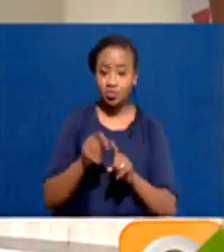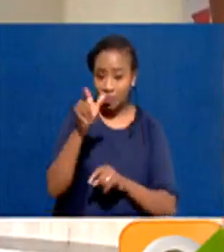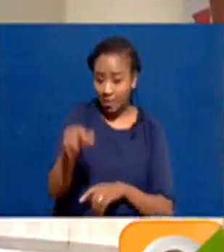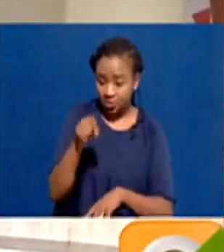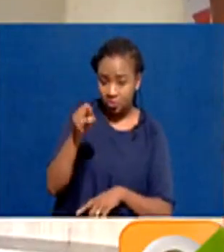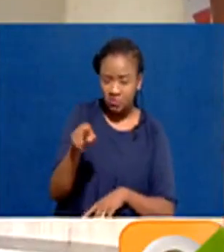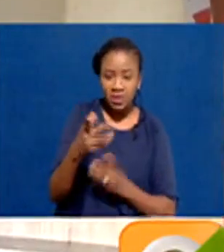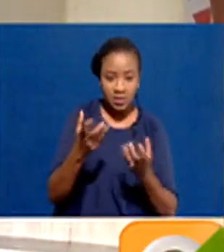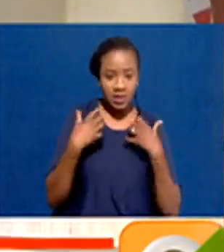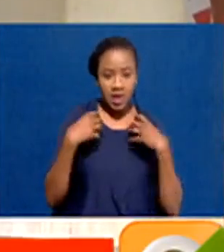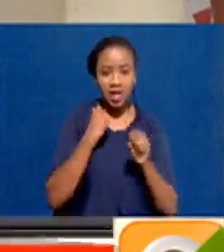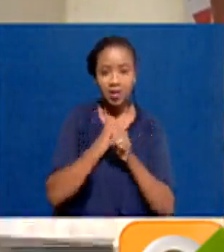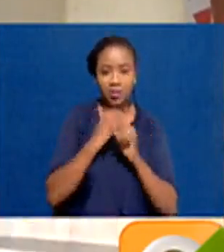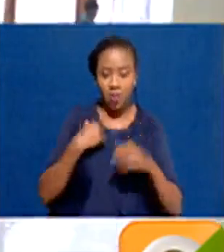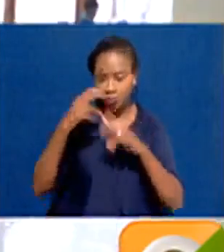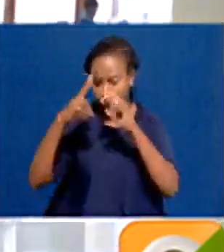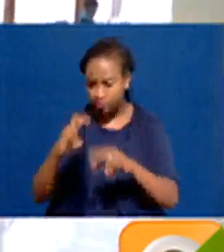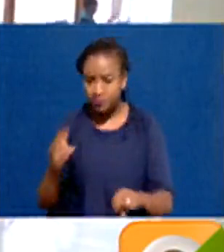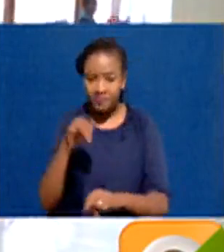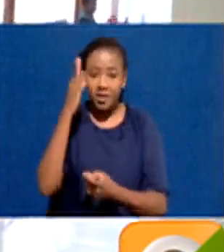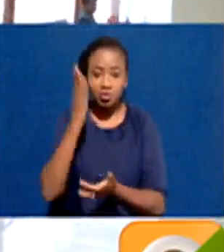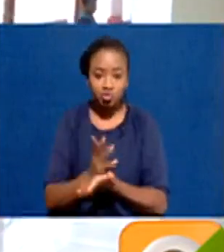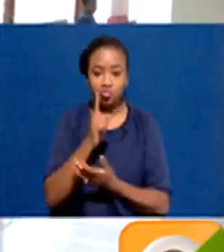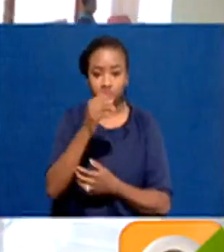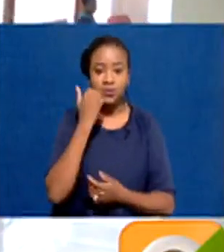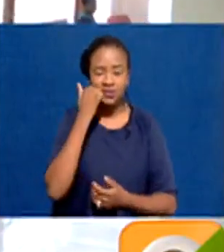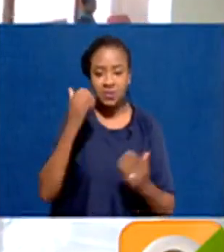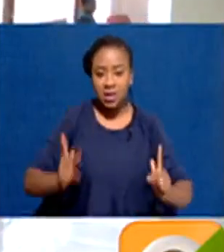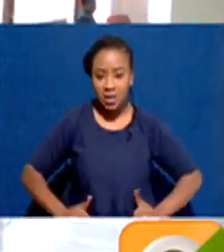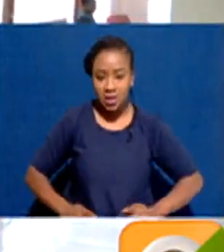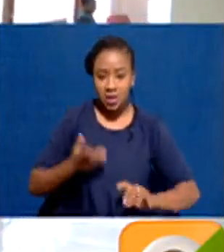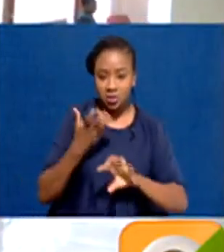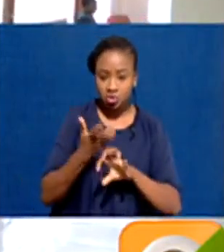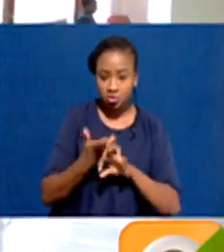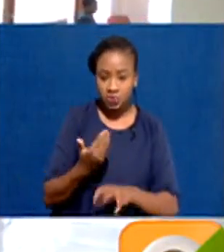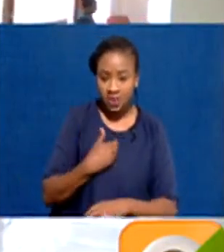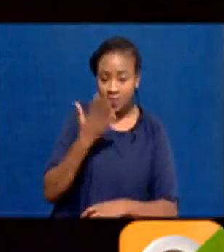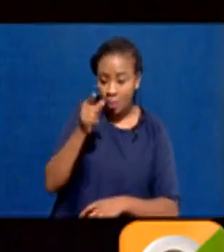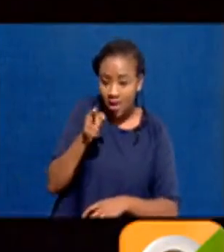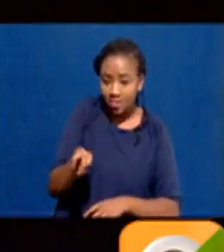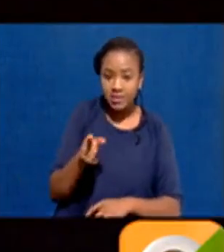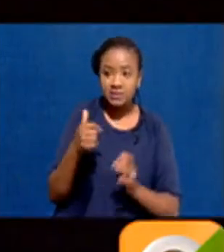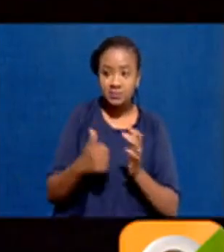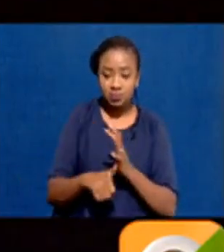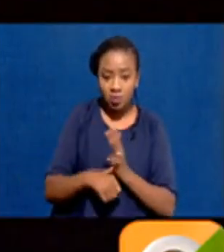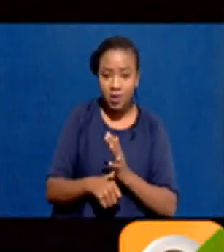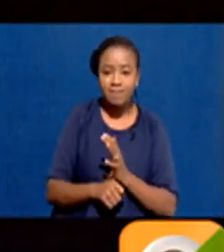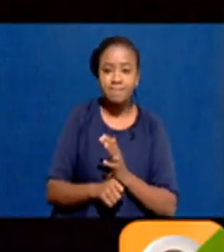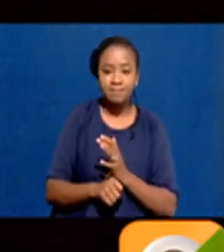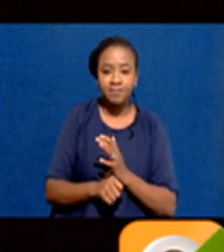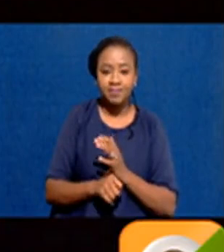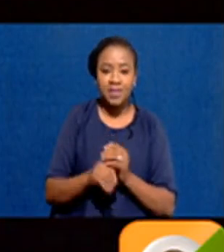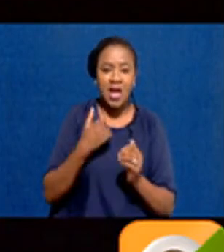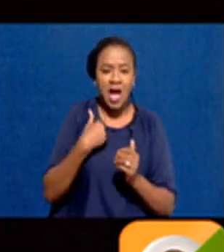anahitaji mtaalamu wa afya ili kudhibitisha iwapo anaugua maradhi haya. Ugonjwa huu wa kidney stones una